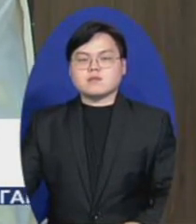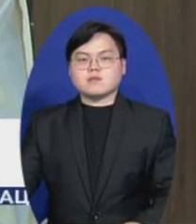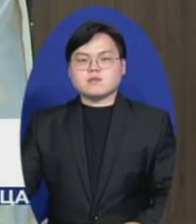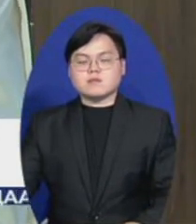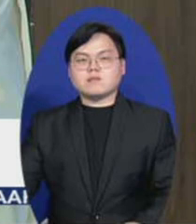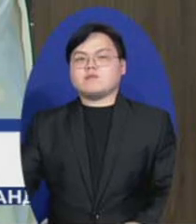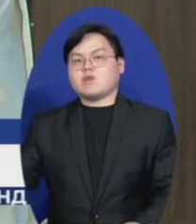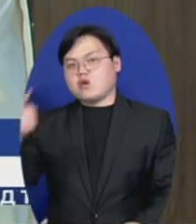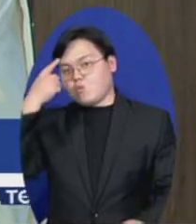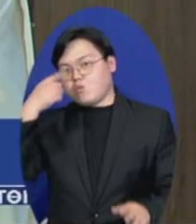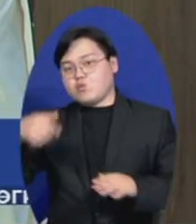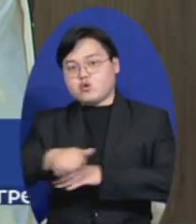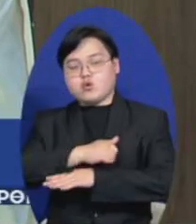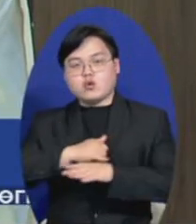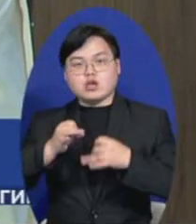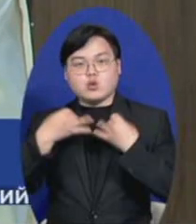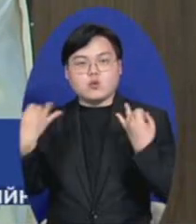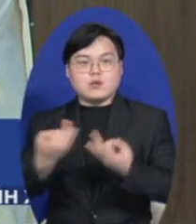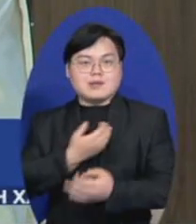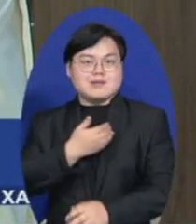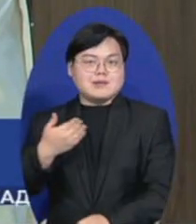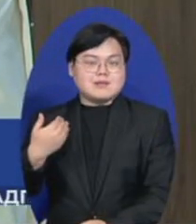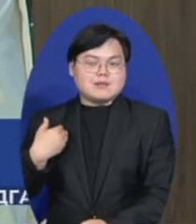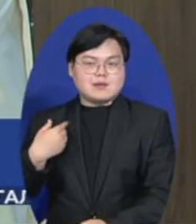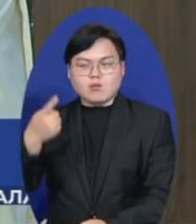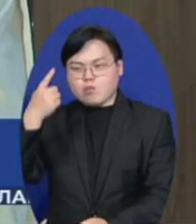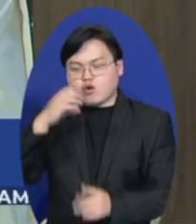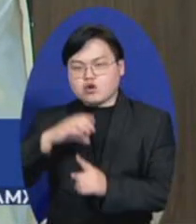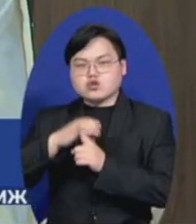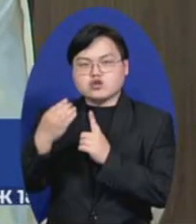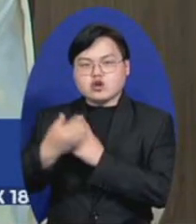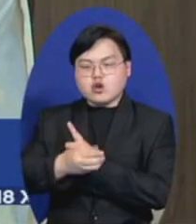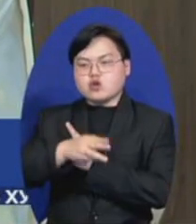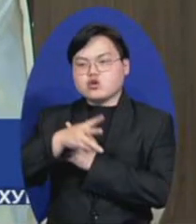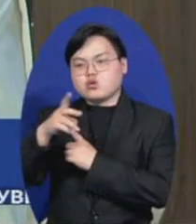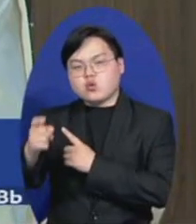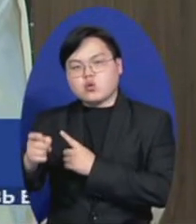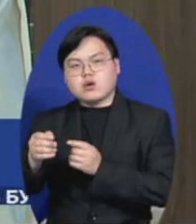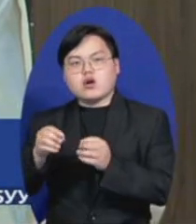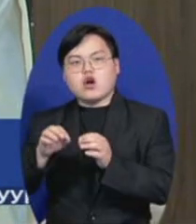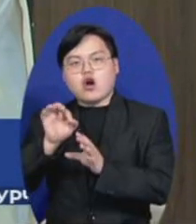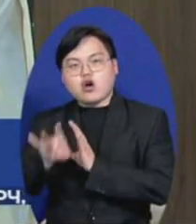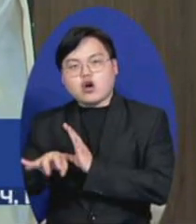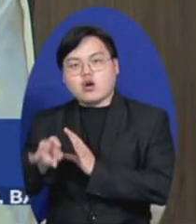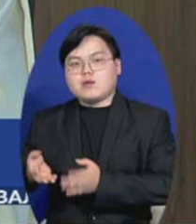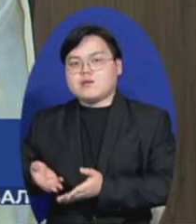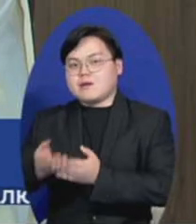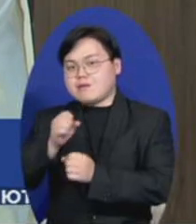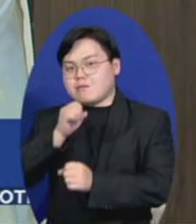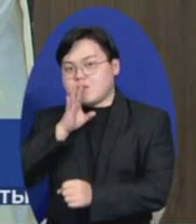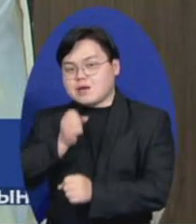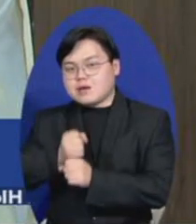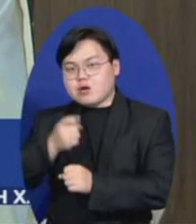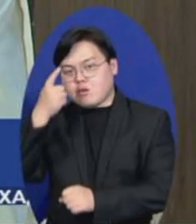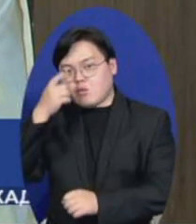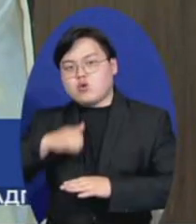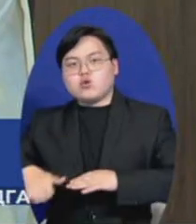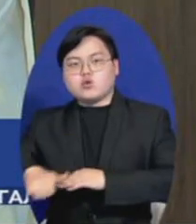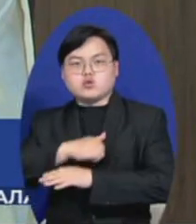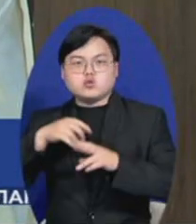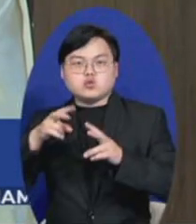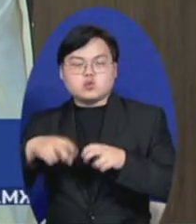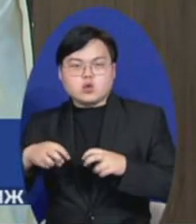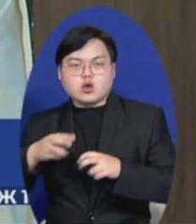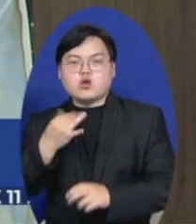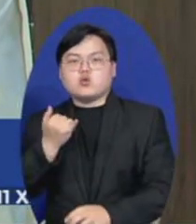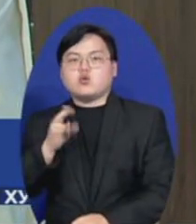Зандан шатар нь Элийн Жандал буюу Монголын түүх соёлын тусгалуудыг нээн илрүүлэх ажлыг дэмжих бодлогын хаан хүрээнд Монгол улсын судлаачдыг бүгд найрамд